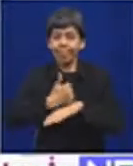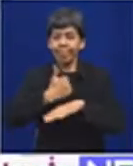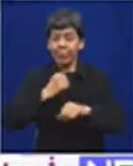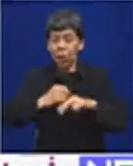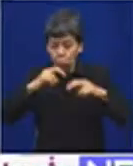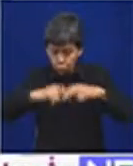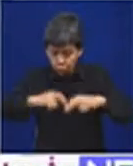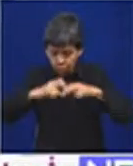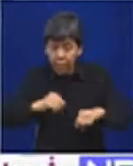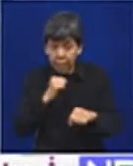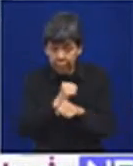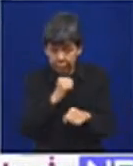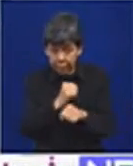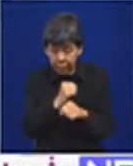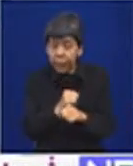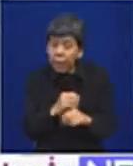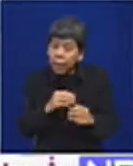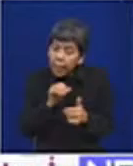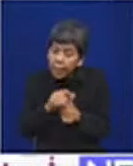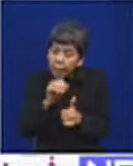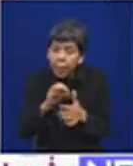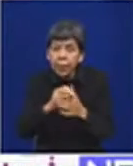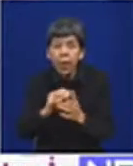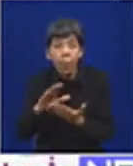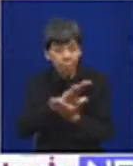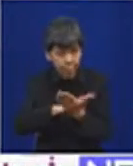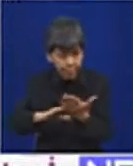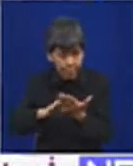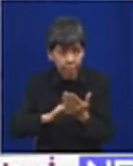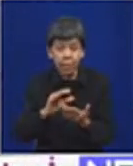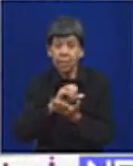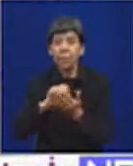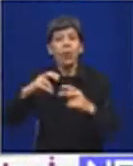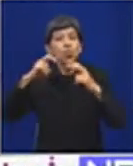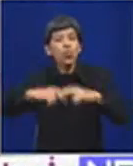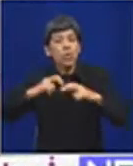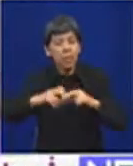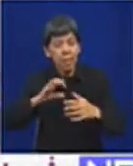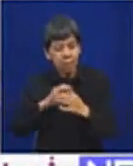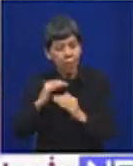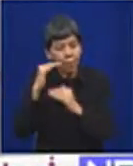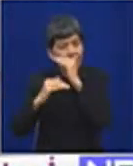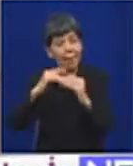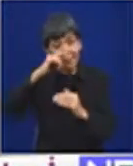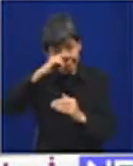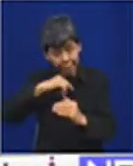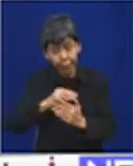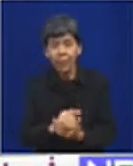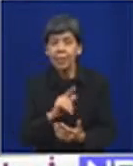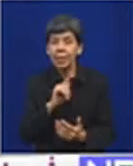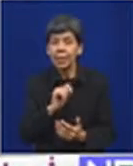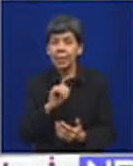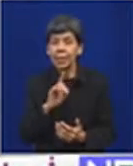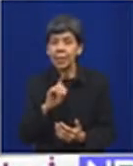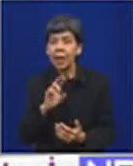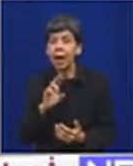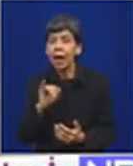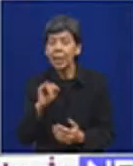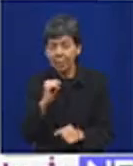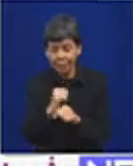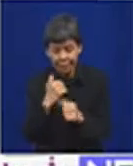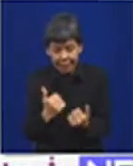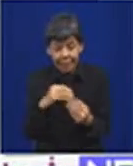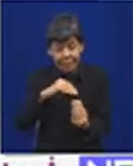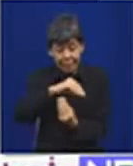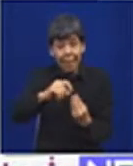การวิจัยด้านการวิจัยและคำปรึกษาระหว่างประเทศสถาบันวิจัยเพื่อการพัฒนาประเทศไทยหรือ TDRI ระบุว่า